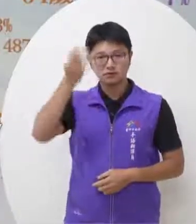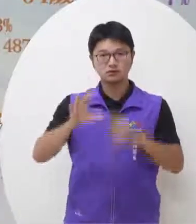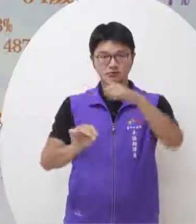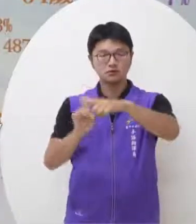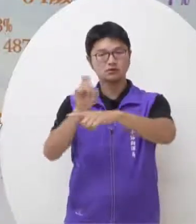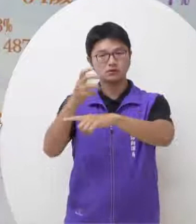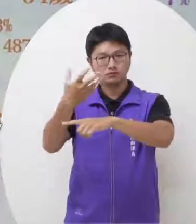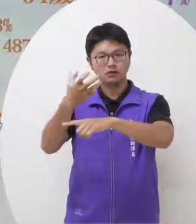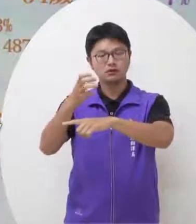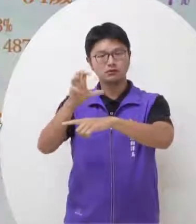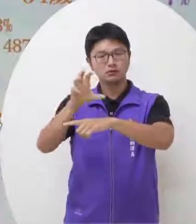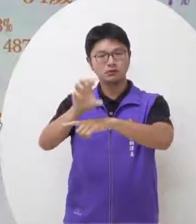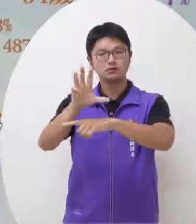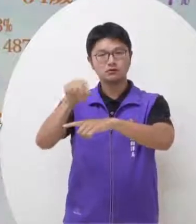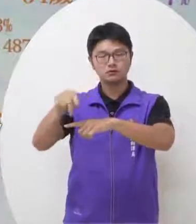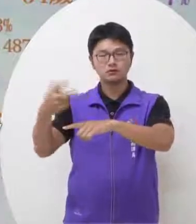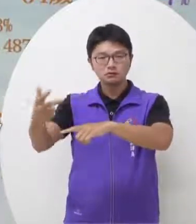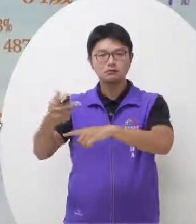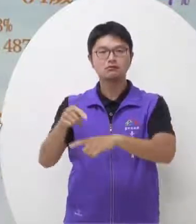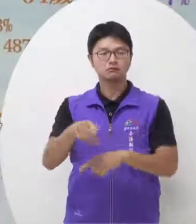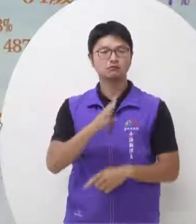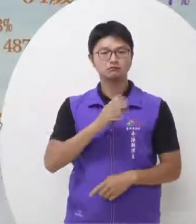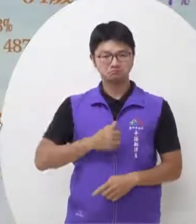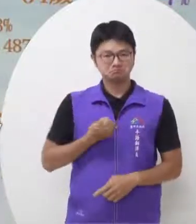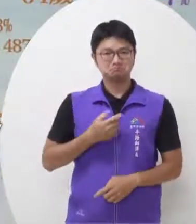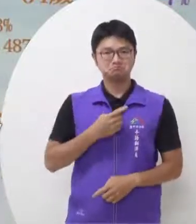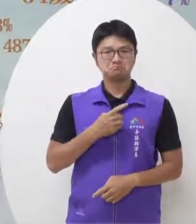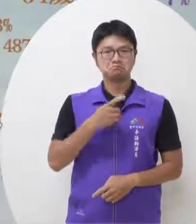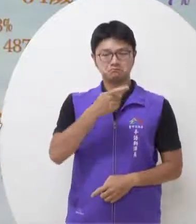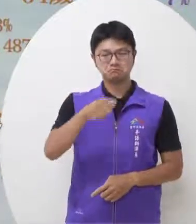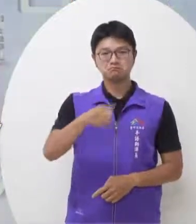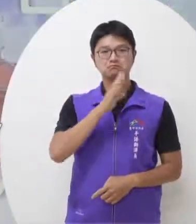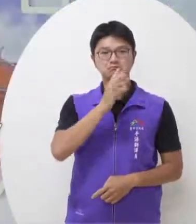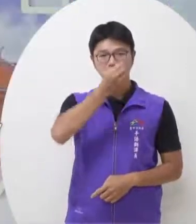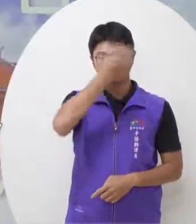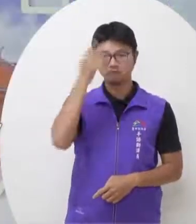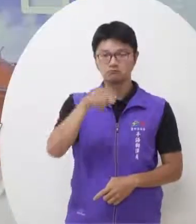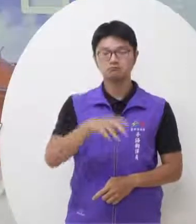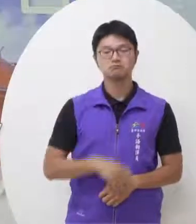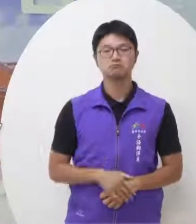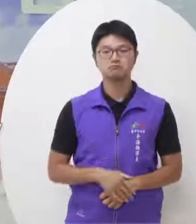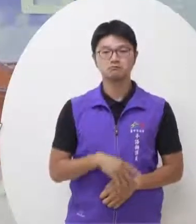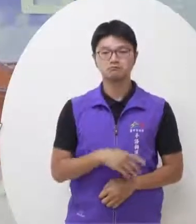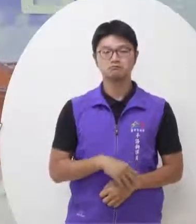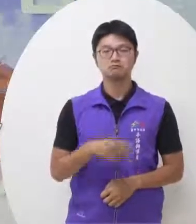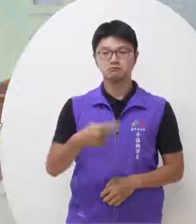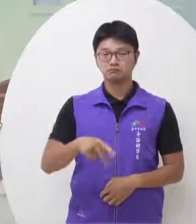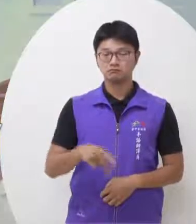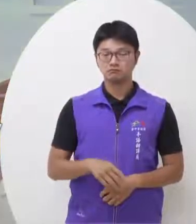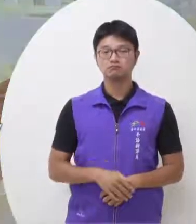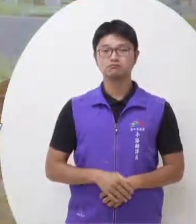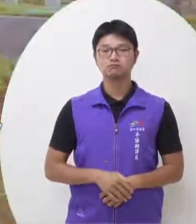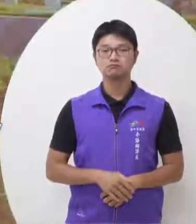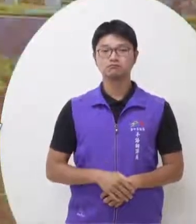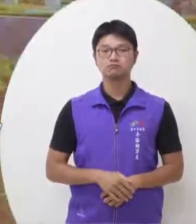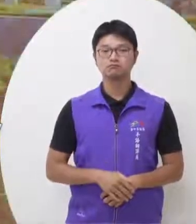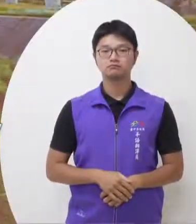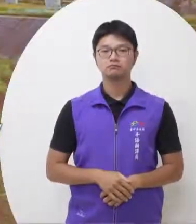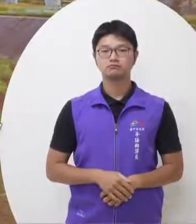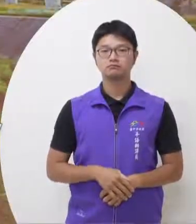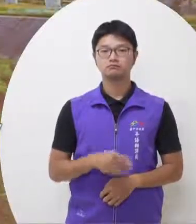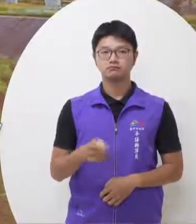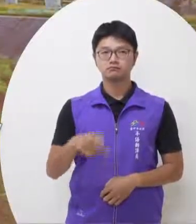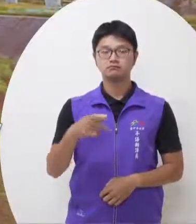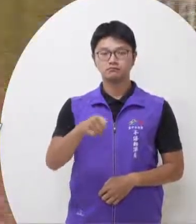了88.7%啊，这是一个非常年轻有活力的一个区域啊。万象西屯哈、